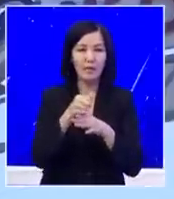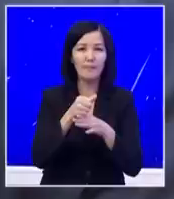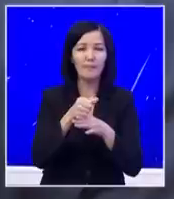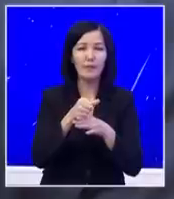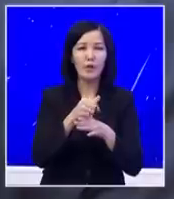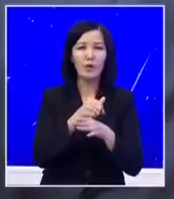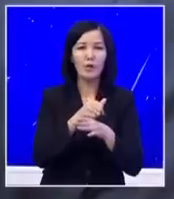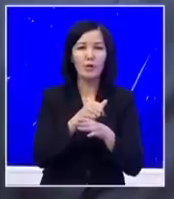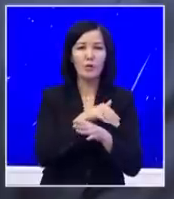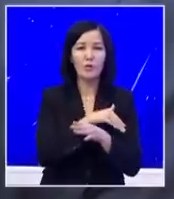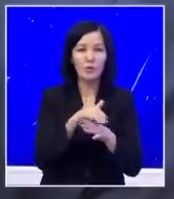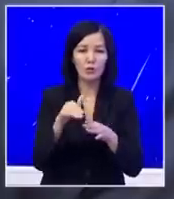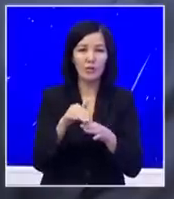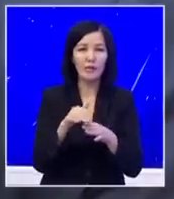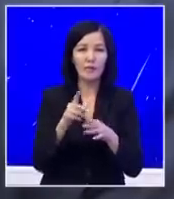тапсырды.